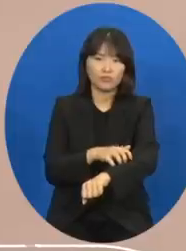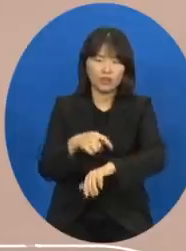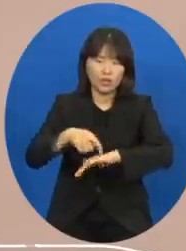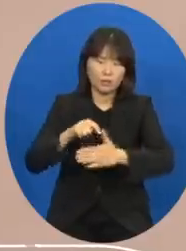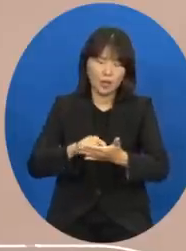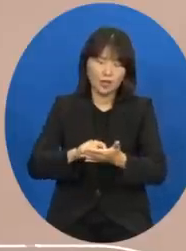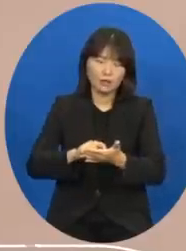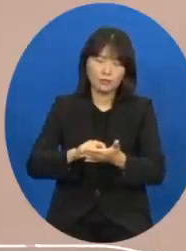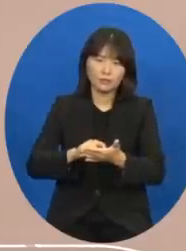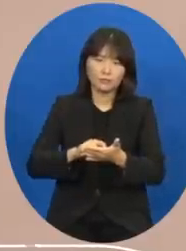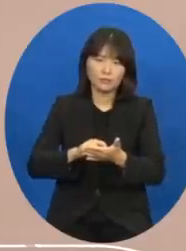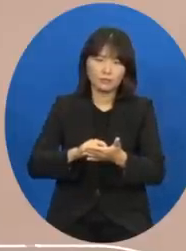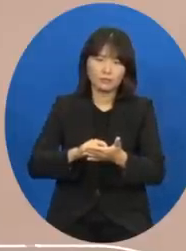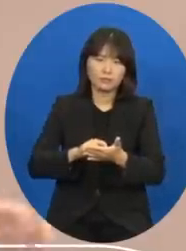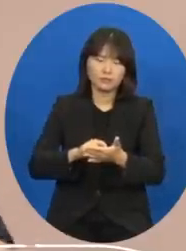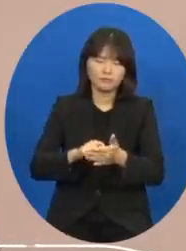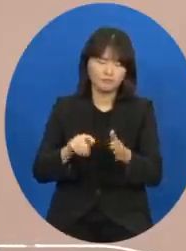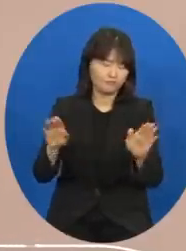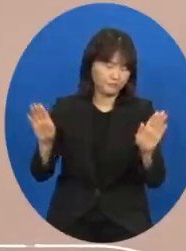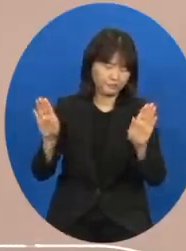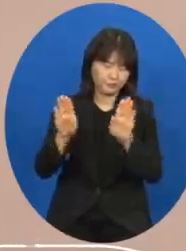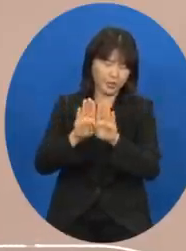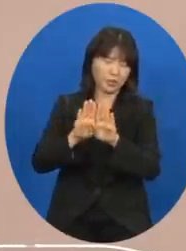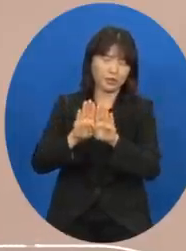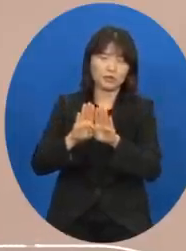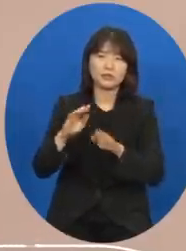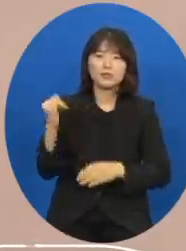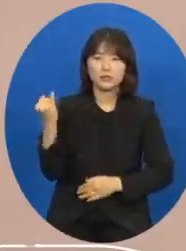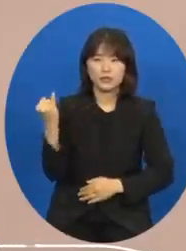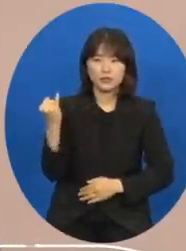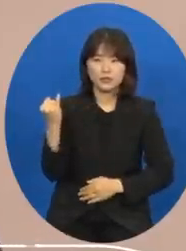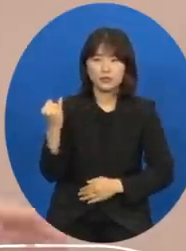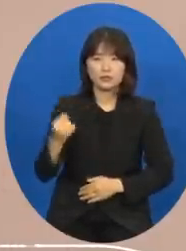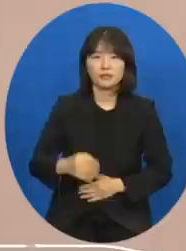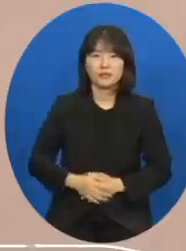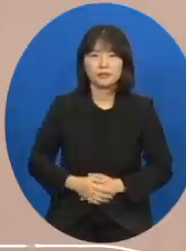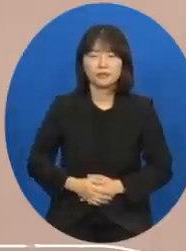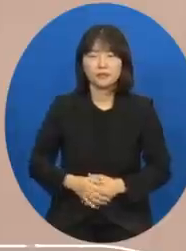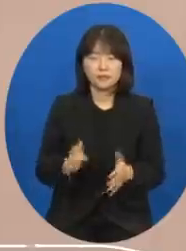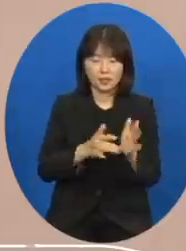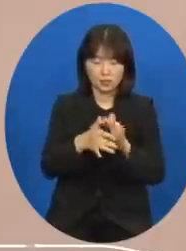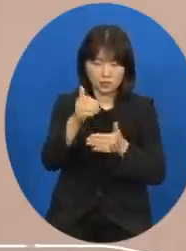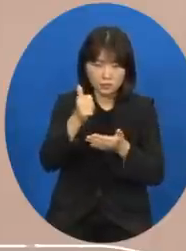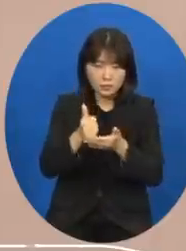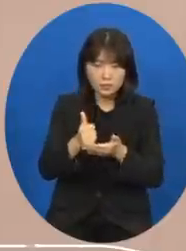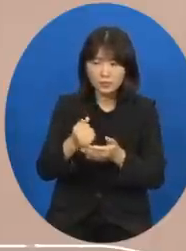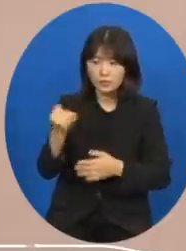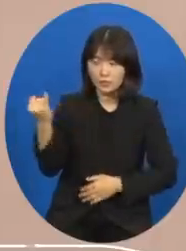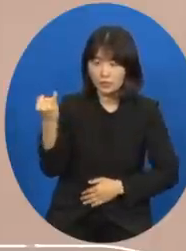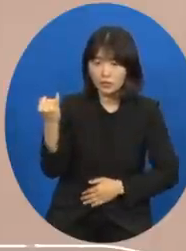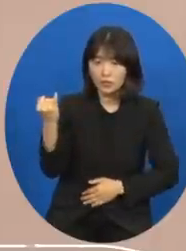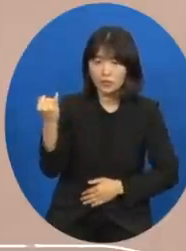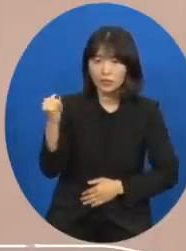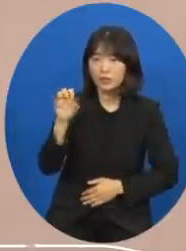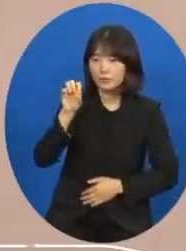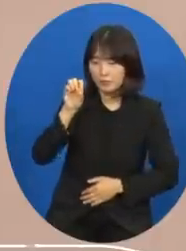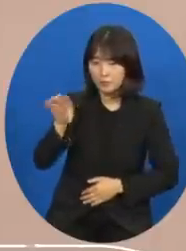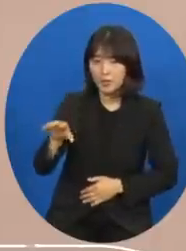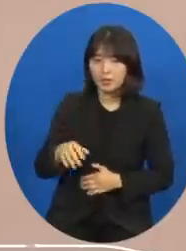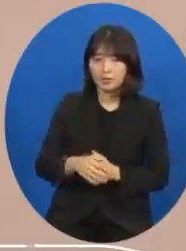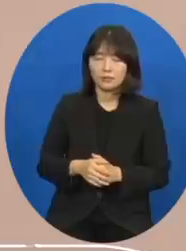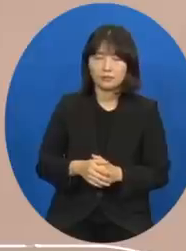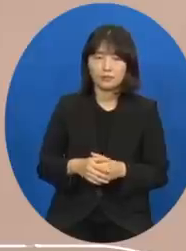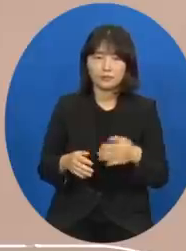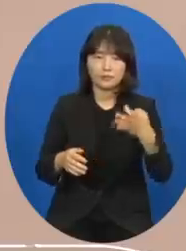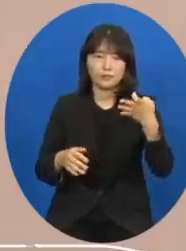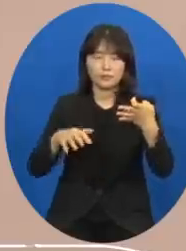꽁꽁 얼어 붙었고 굳게 닫혀 있는 여인이었습니다. 예수님께서 그 여인에게 이렇게 말씀하셨어요.